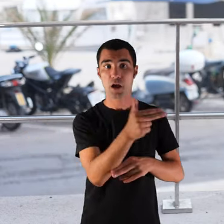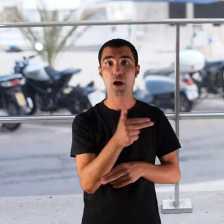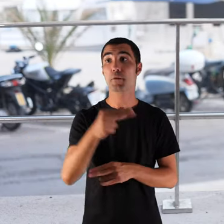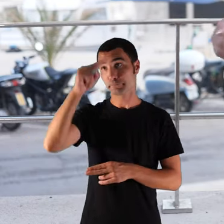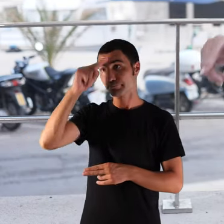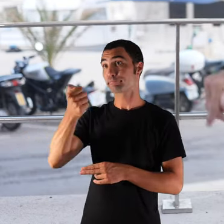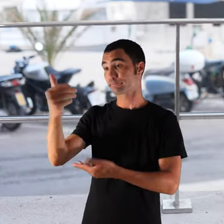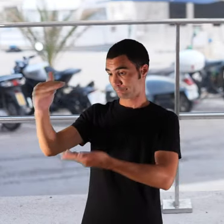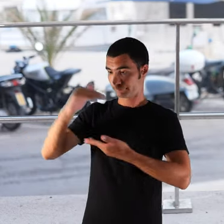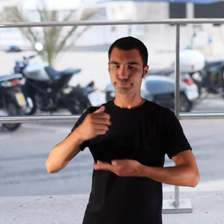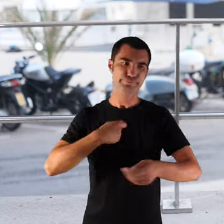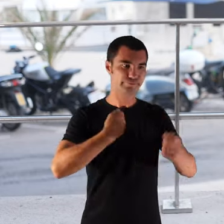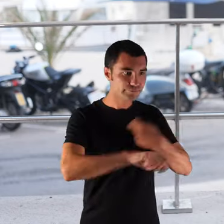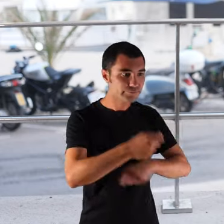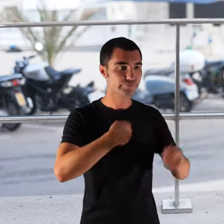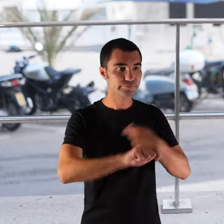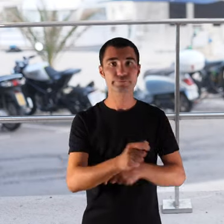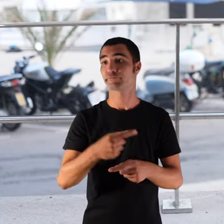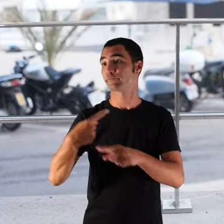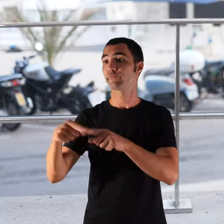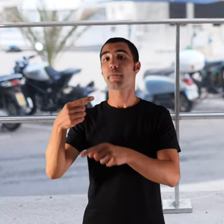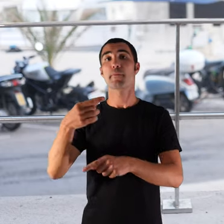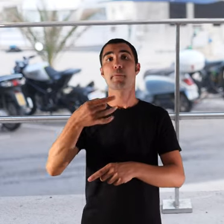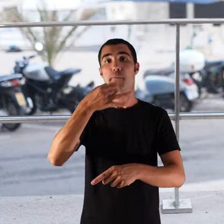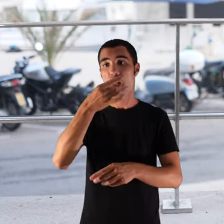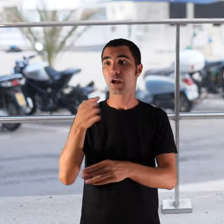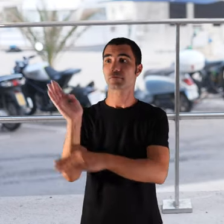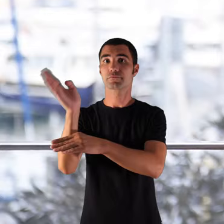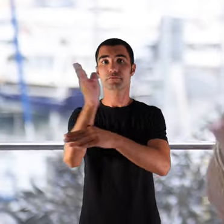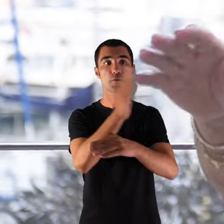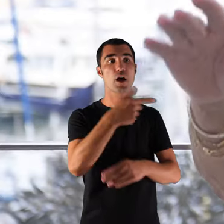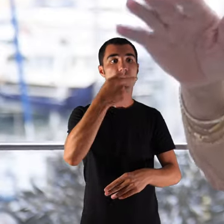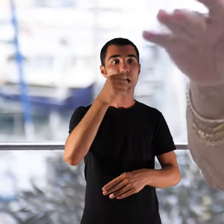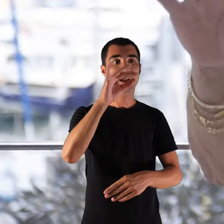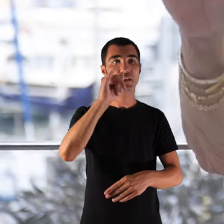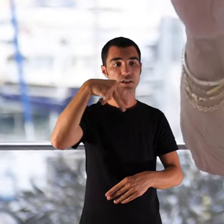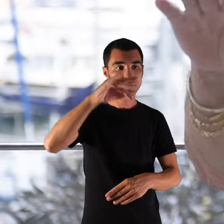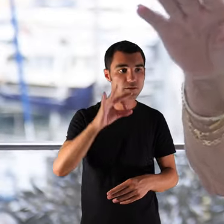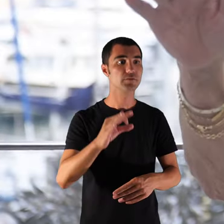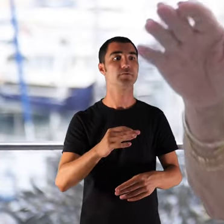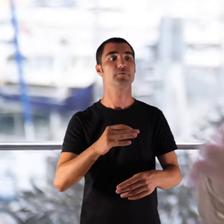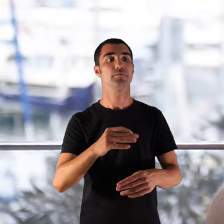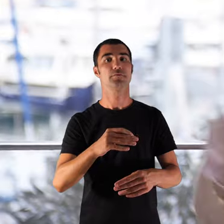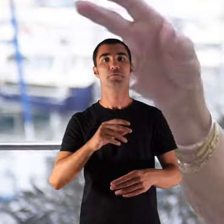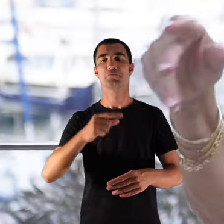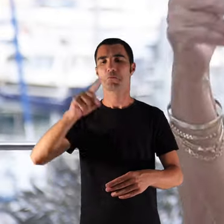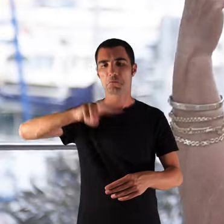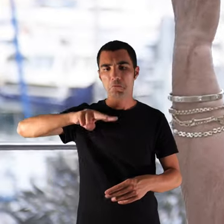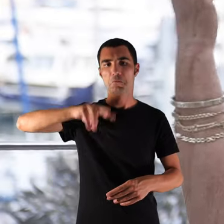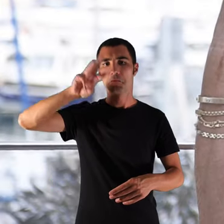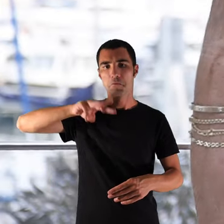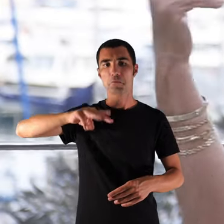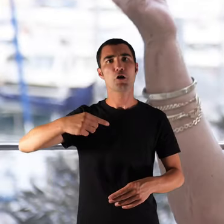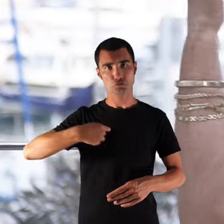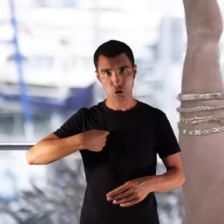pare, doncs agafava un cassó de serrans, un parell de gatins. Cap de dos o tres mesos jo ja anava